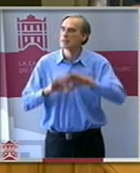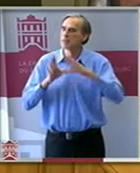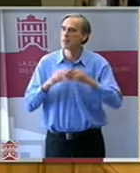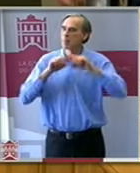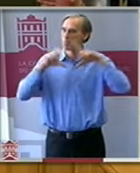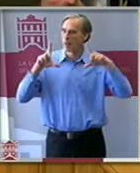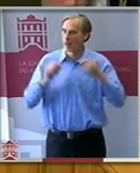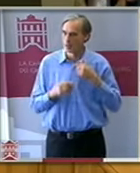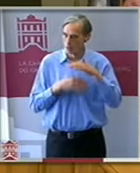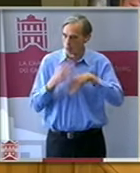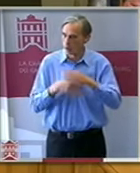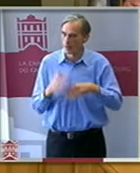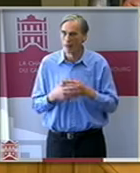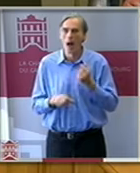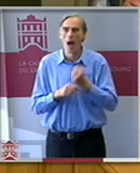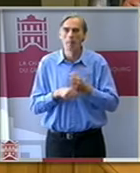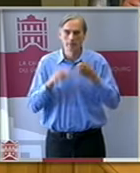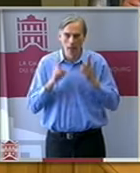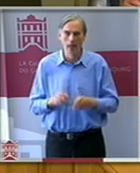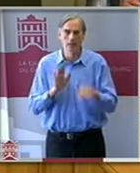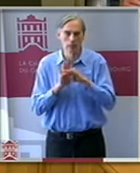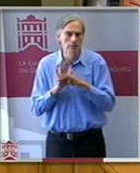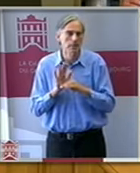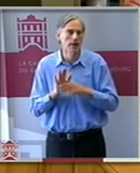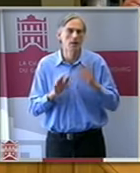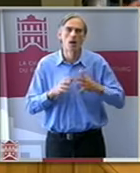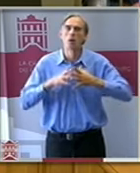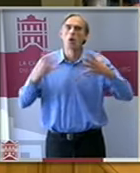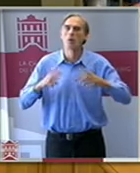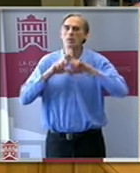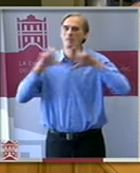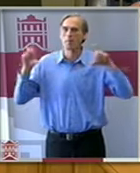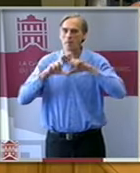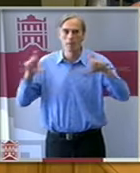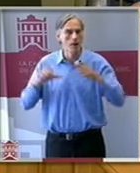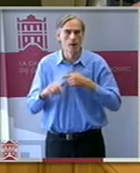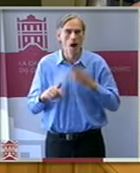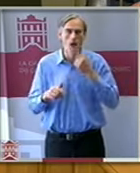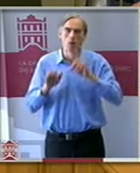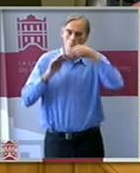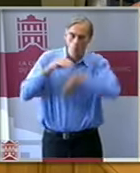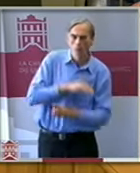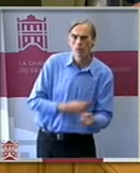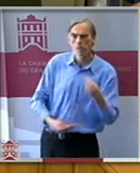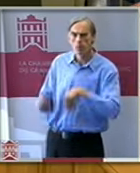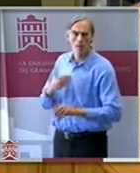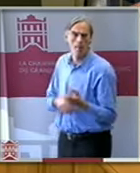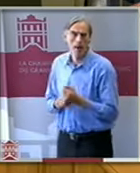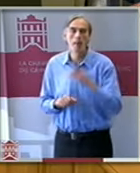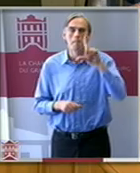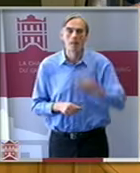Arbeitsrechtsgesetzen, die von den Multien systematisch in der Lauf gehen. Mindestlohnbestimmungen, wo es da ging, gehen nicht